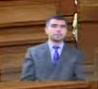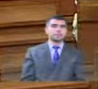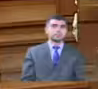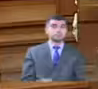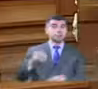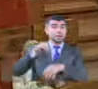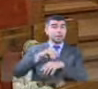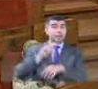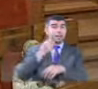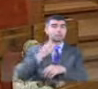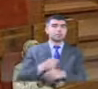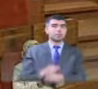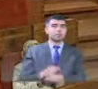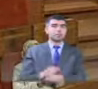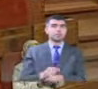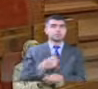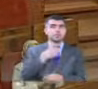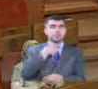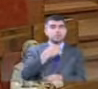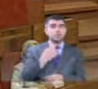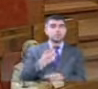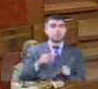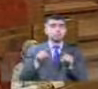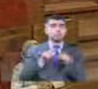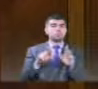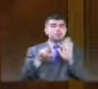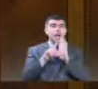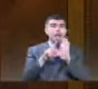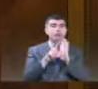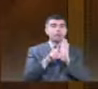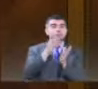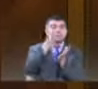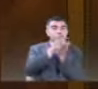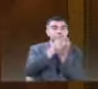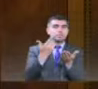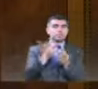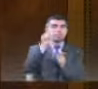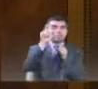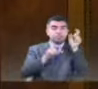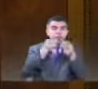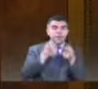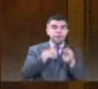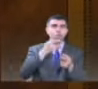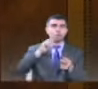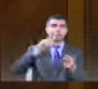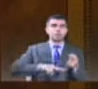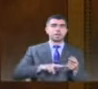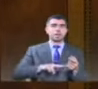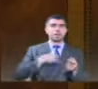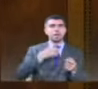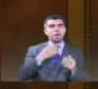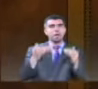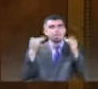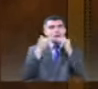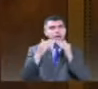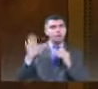المساله الثانيه، ملي كيتكلموا الاخوان على حقوق الانسان، حنا صحيح حنا متفاهمين مع اوروبا